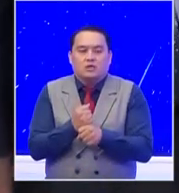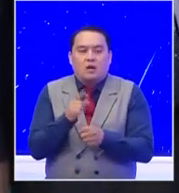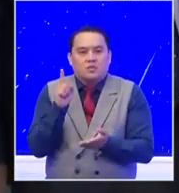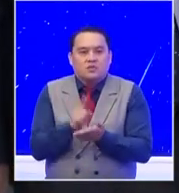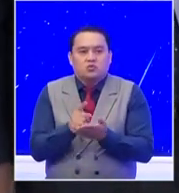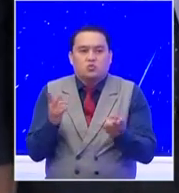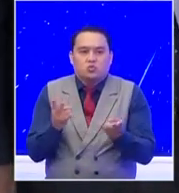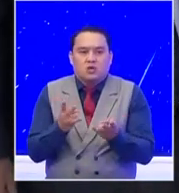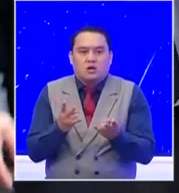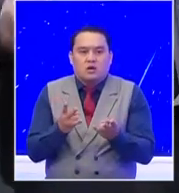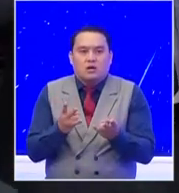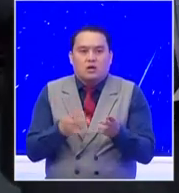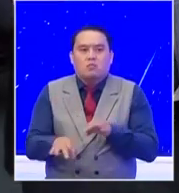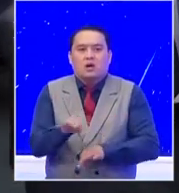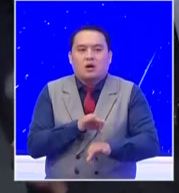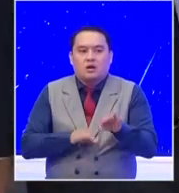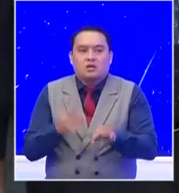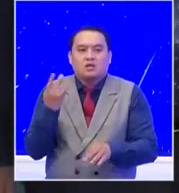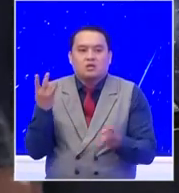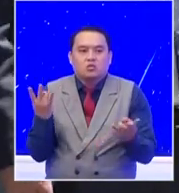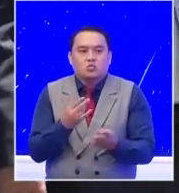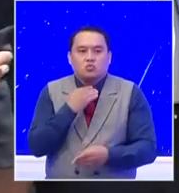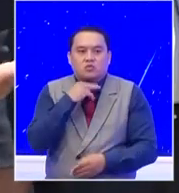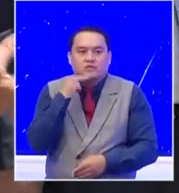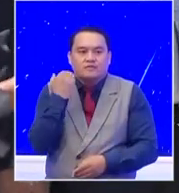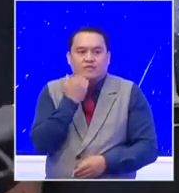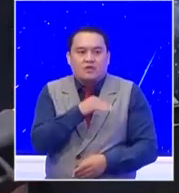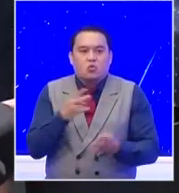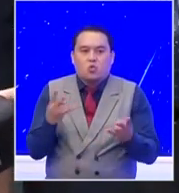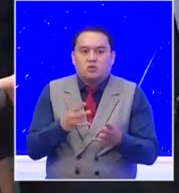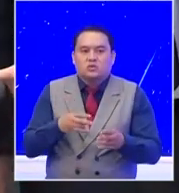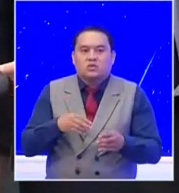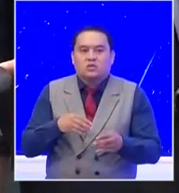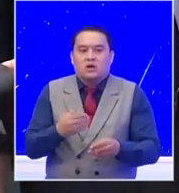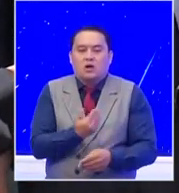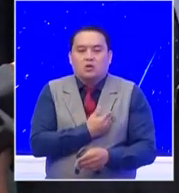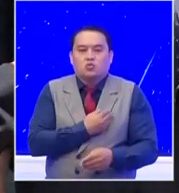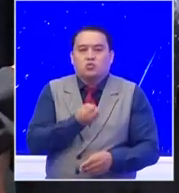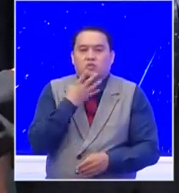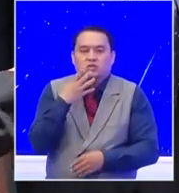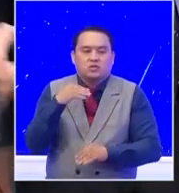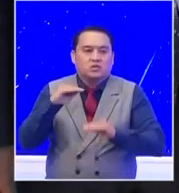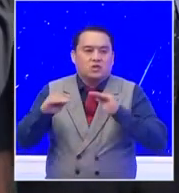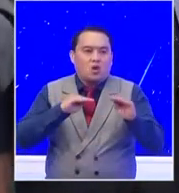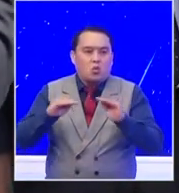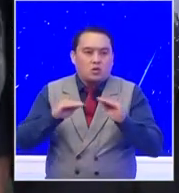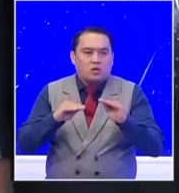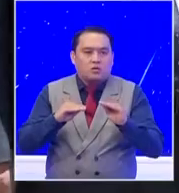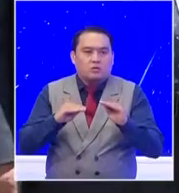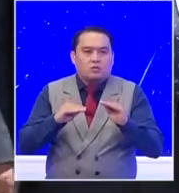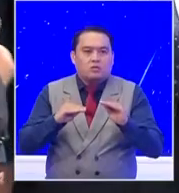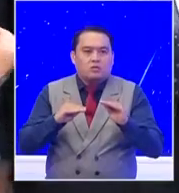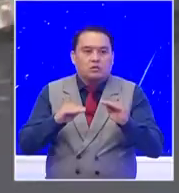Да, проект надо именно делать. На Талдарда зеленое насаждение они хотят оставить. Мы просто оккультурим